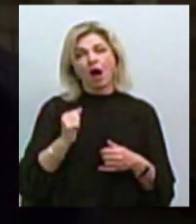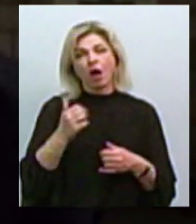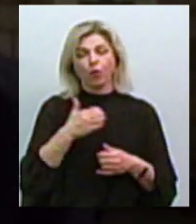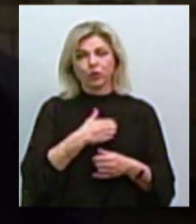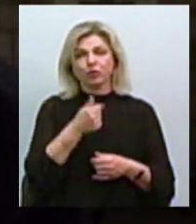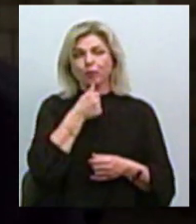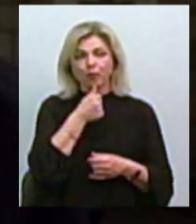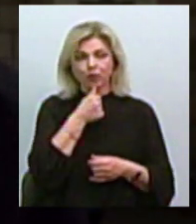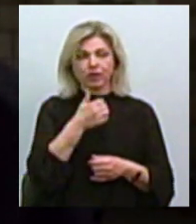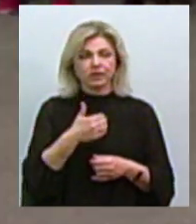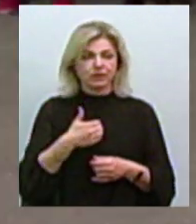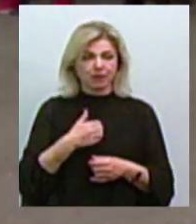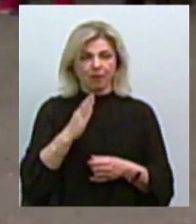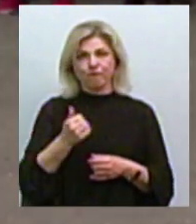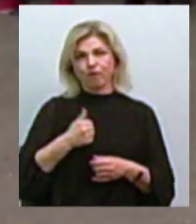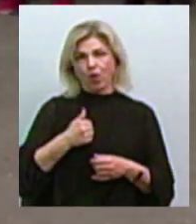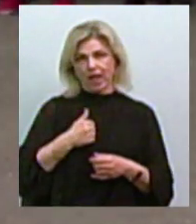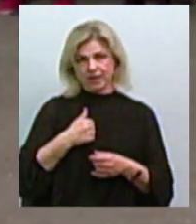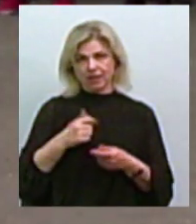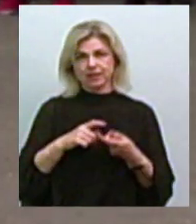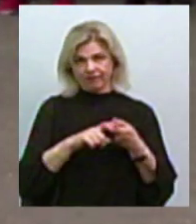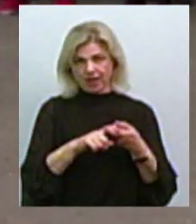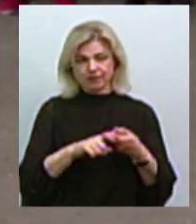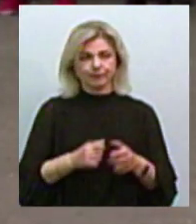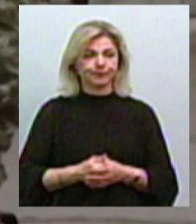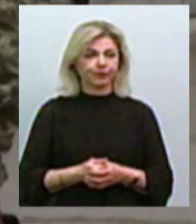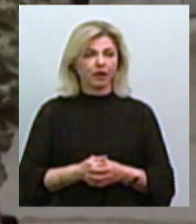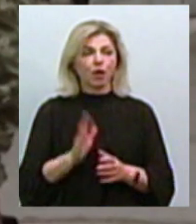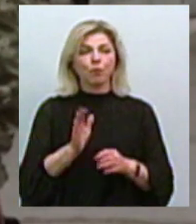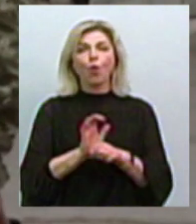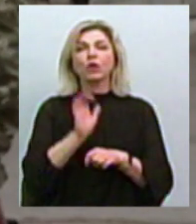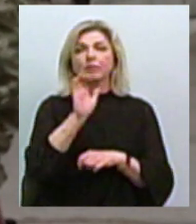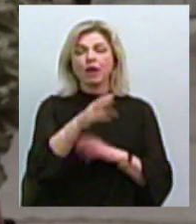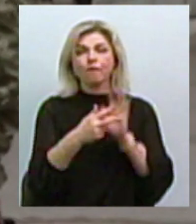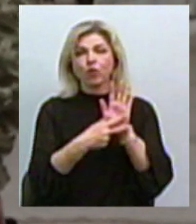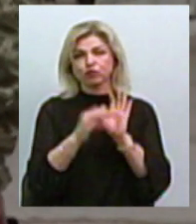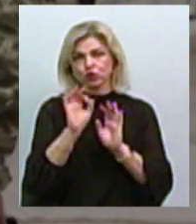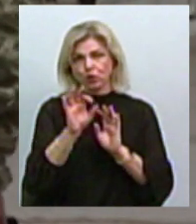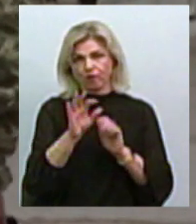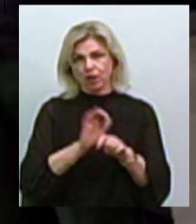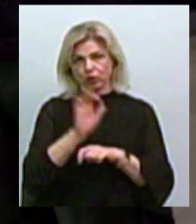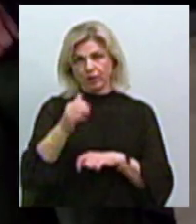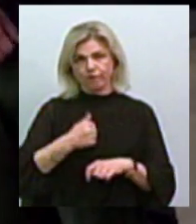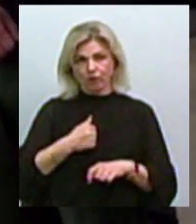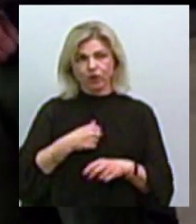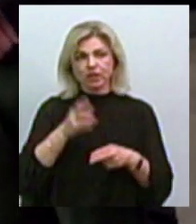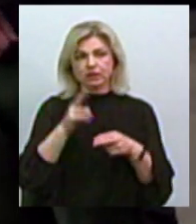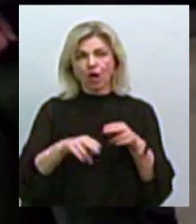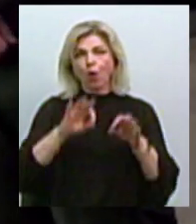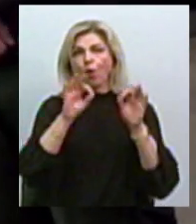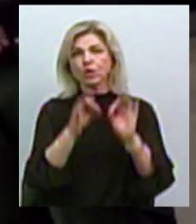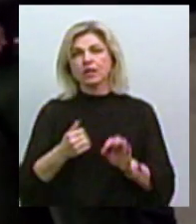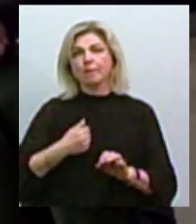якось. Більше в цій воєнній сфері. Відправляти призовників до військових частин почнуть 8 жовтня. Закінчиться цьогорічна призовна